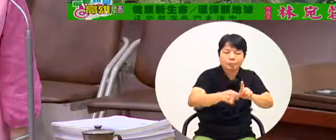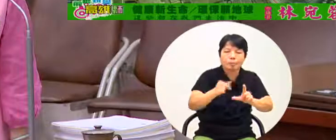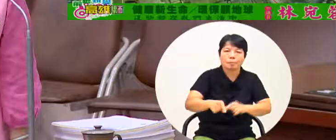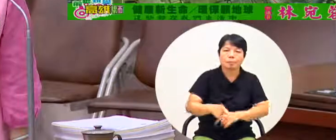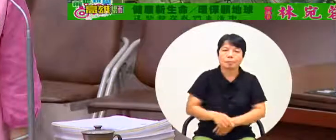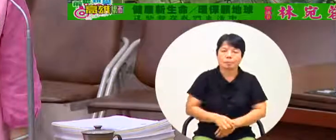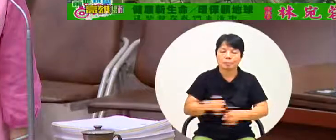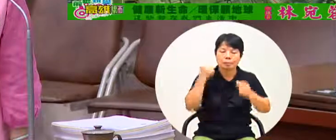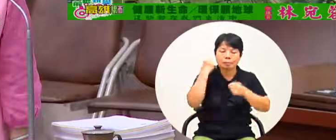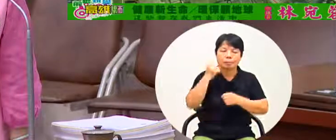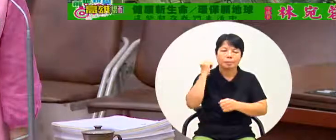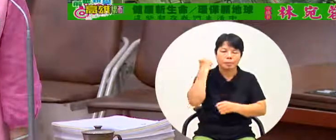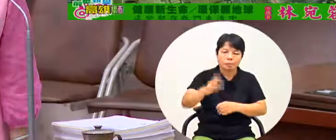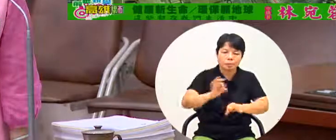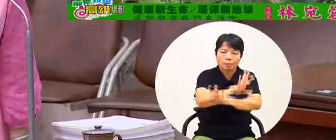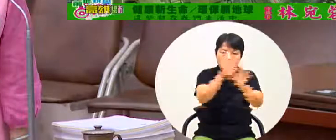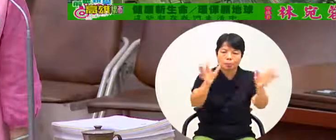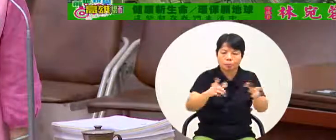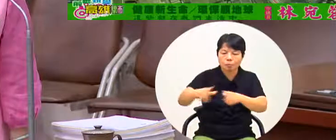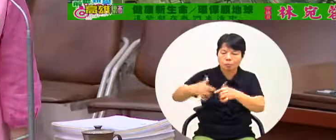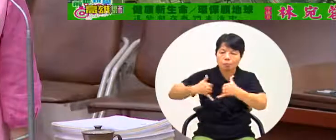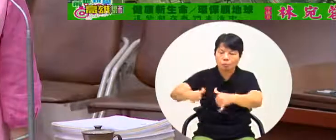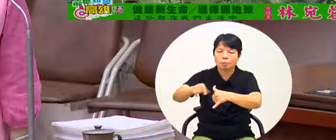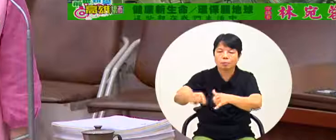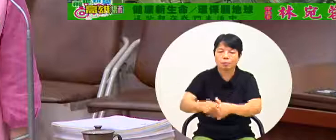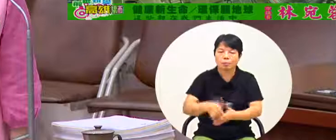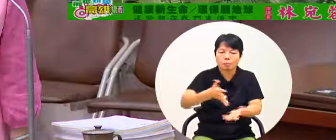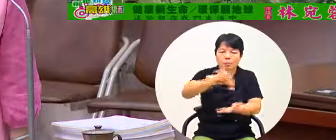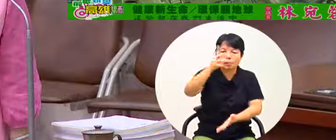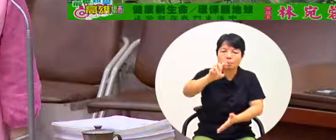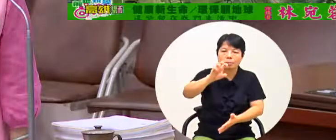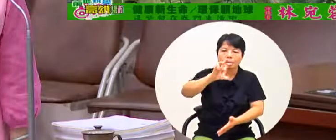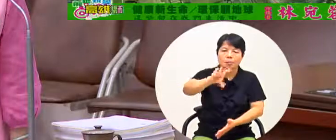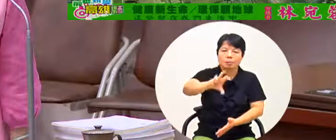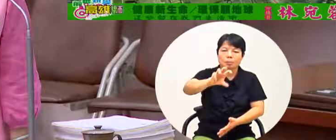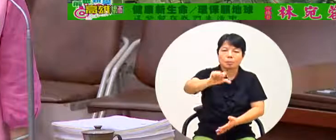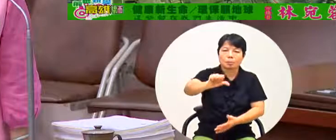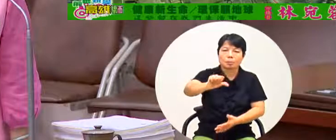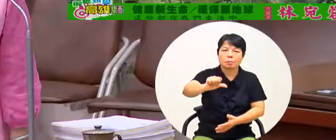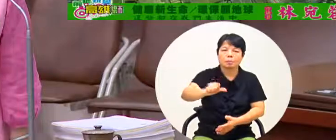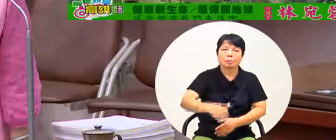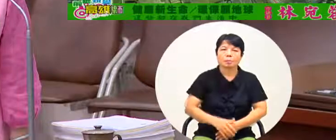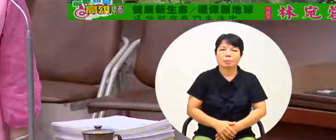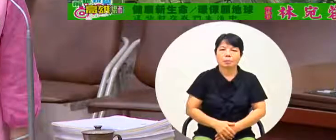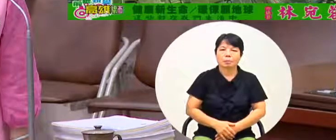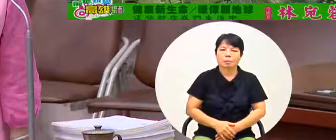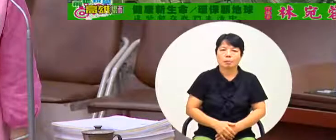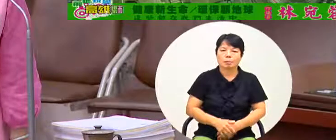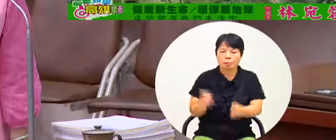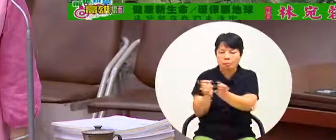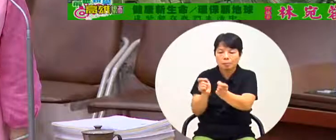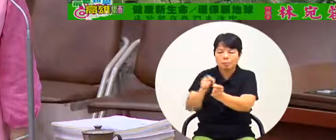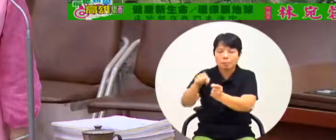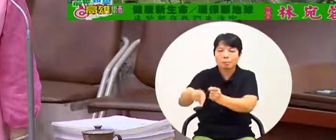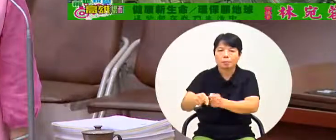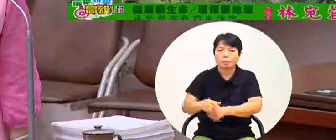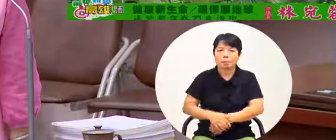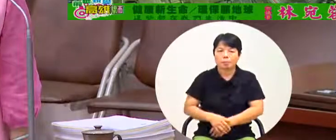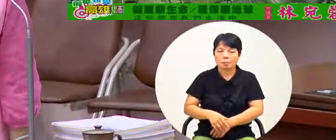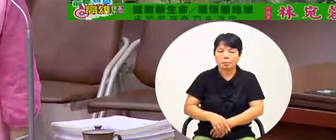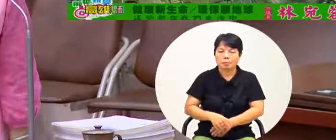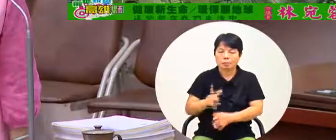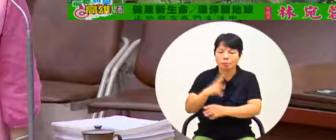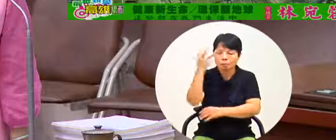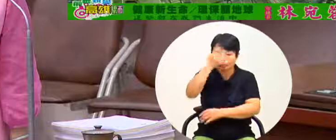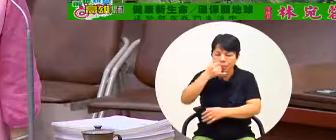85层楼，哎，这大家哈，差不多拢是一挂。 他旧部落嘛，那你整个新光园